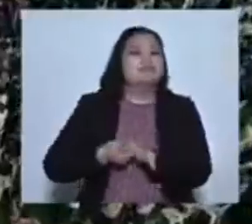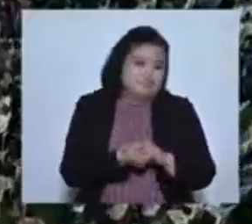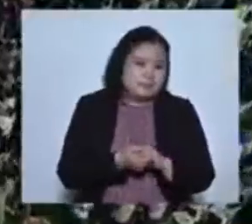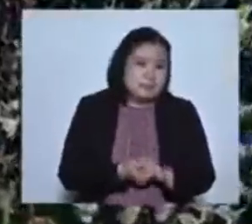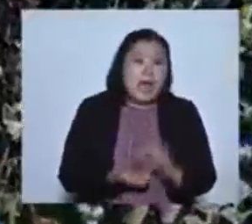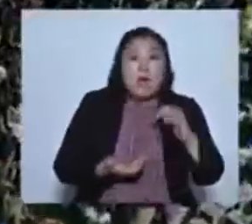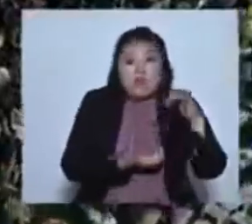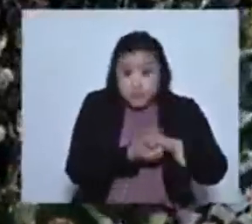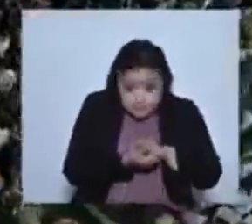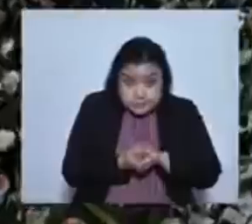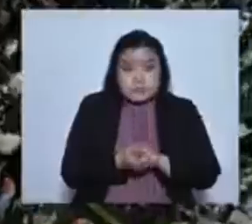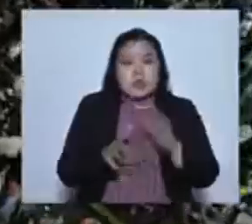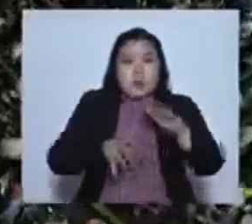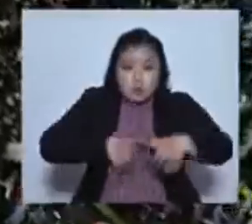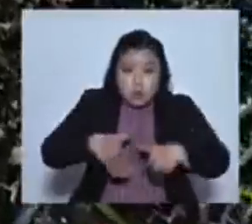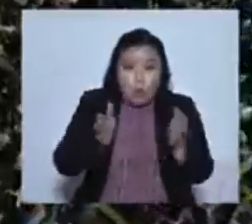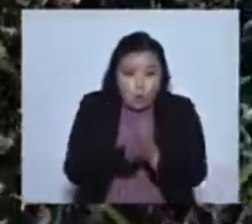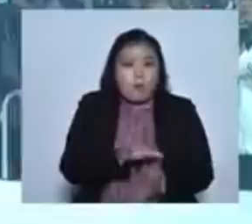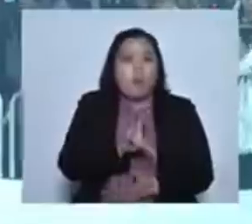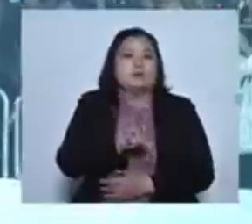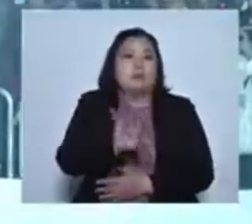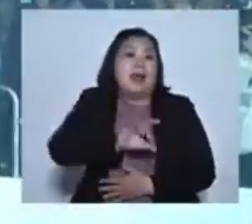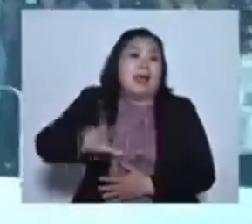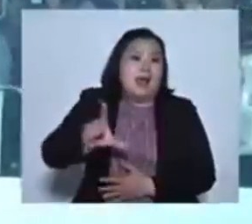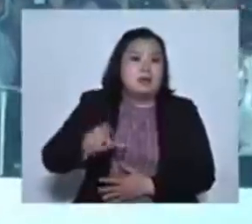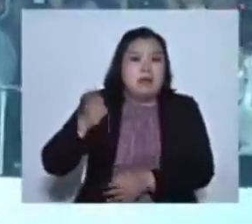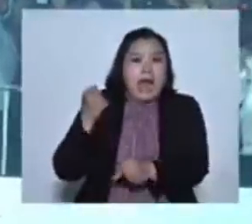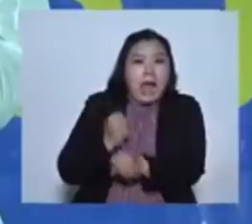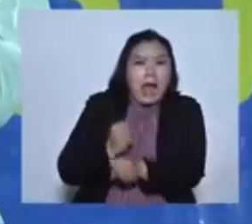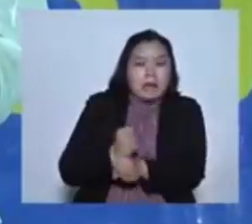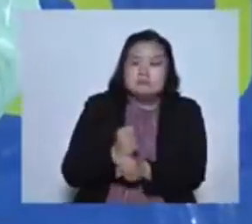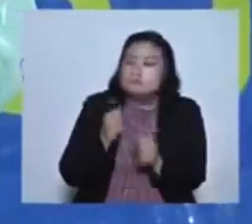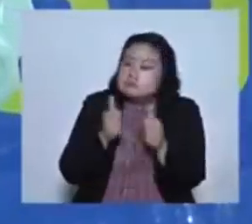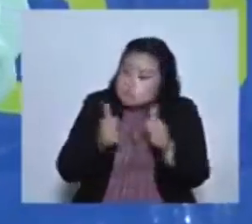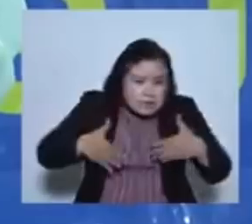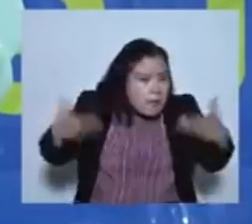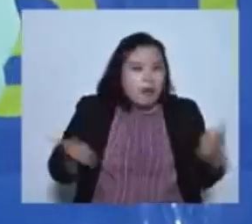เราจับมือกันทั้งหมด68ล้านคนเราจะทำได้ทุกอย่าง